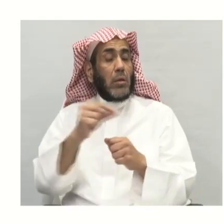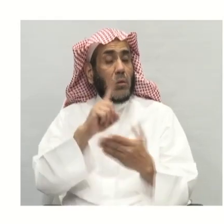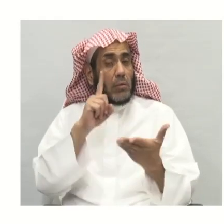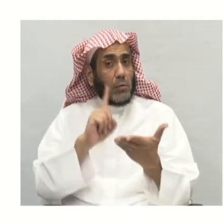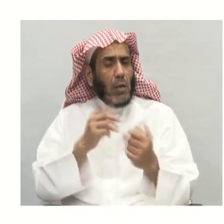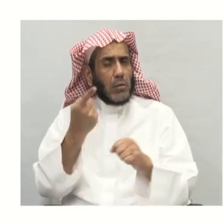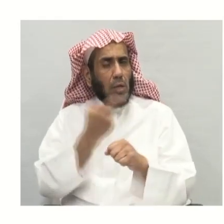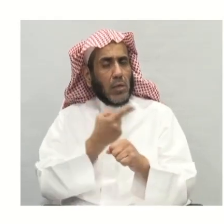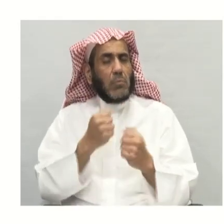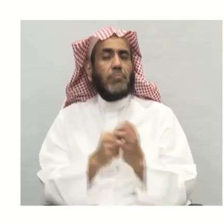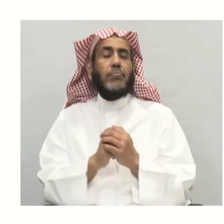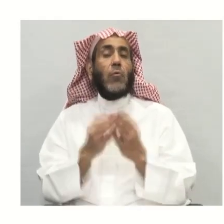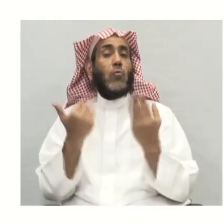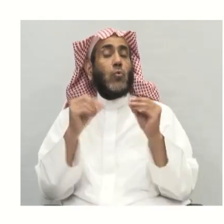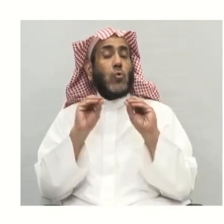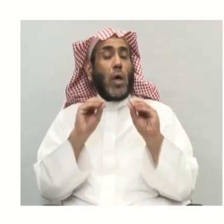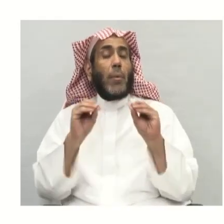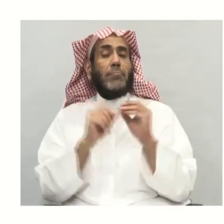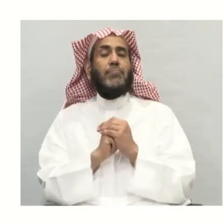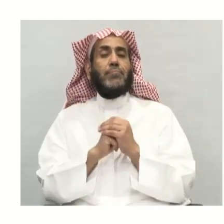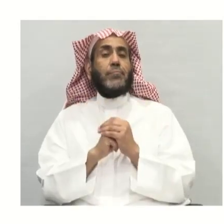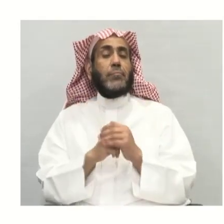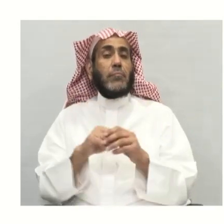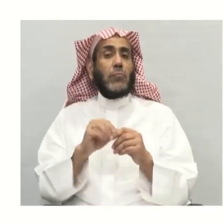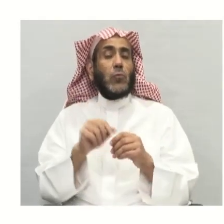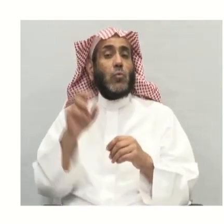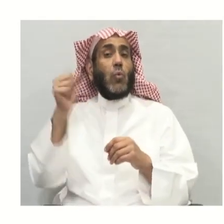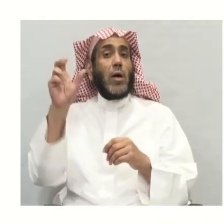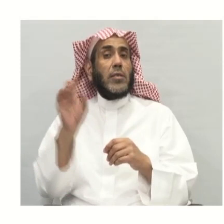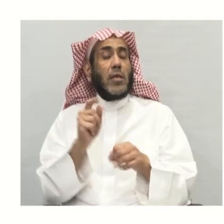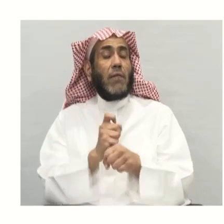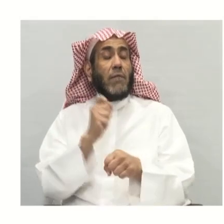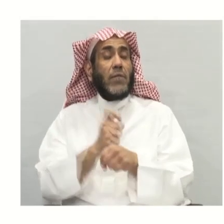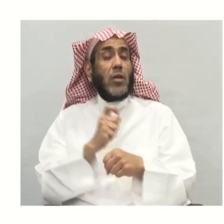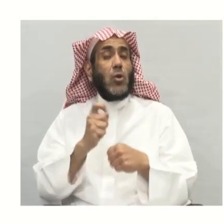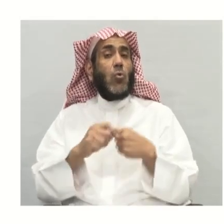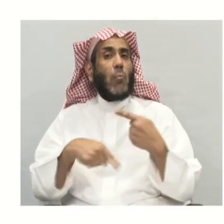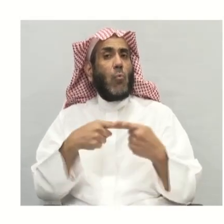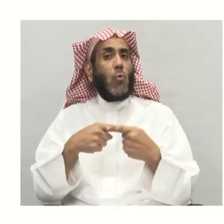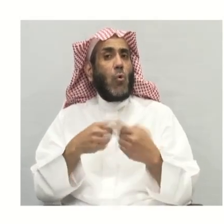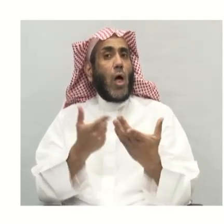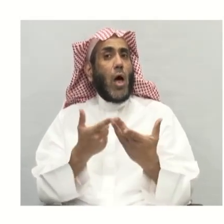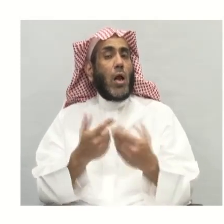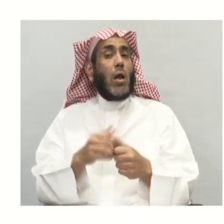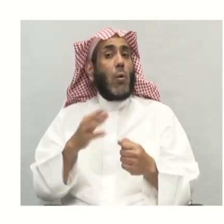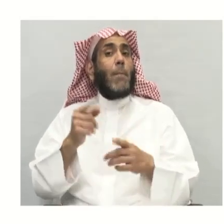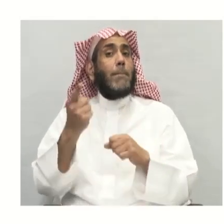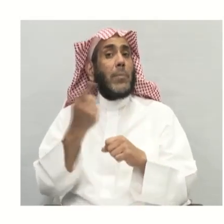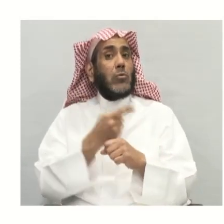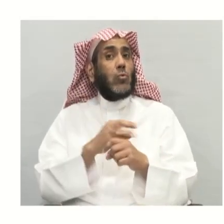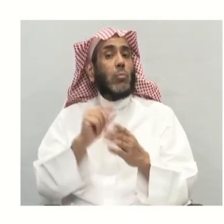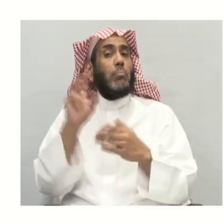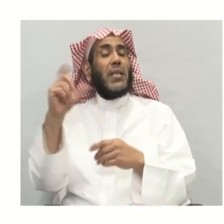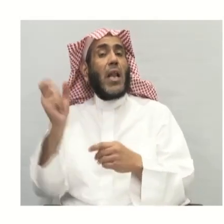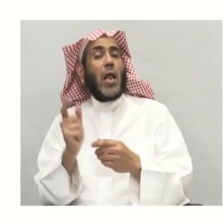سنعرف او كما عرفنا في الدروس السابقه وانسى فعل مضارع منصوب بلن علامه نصبه